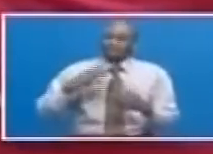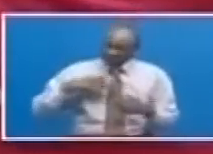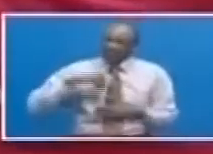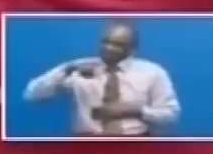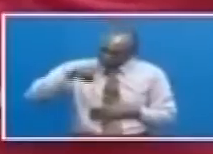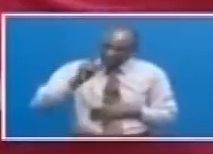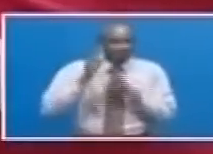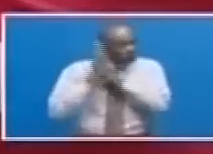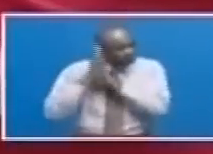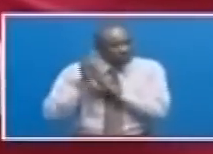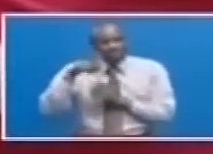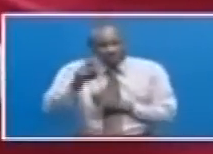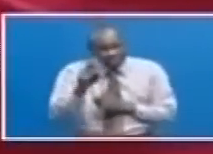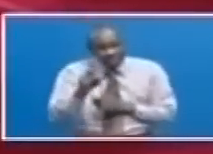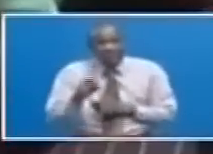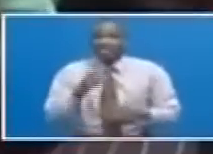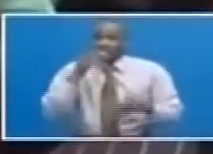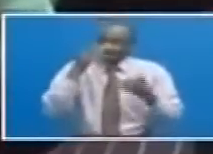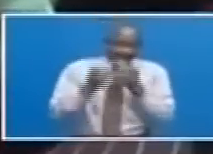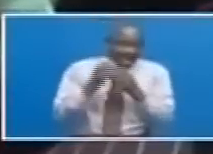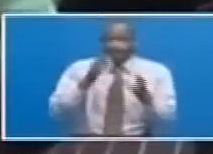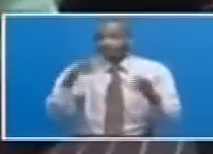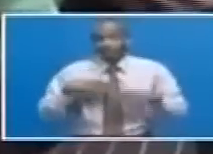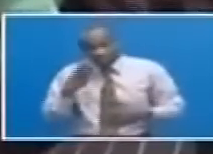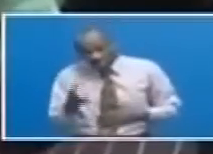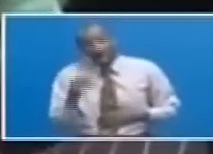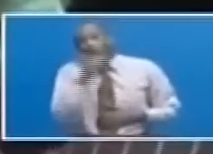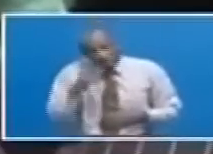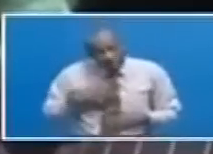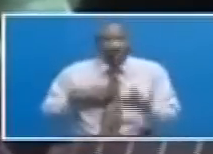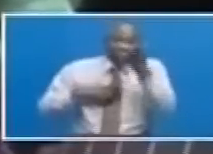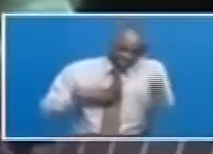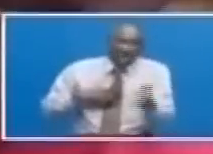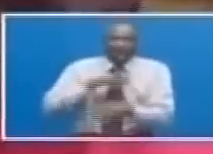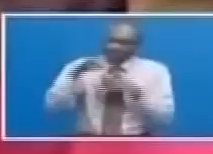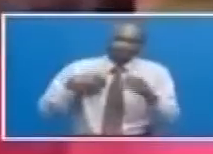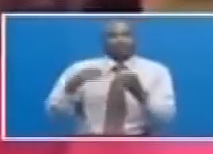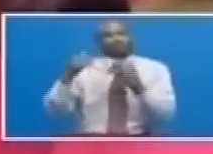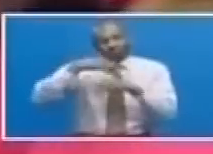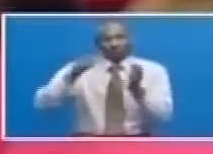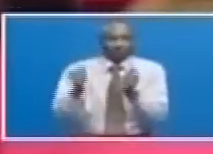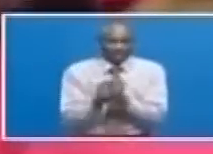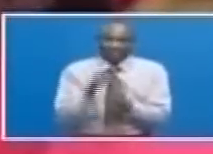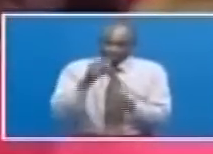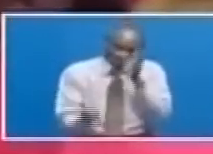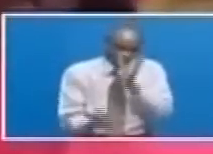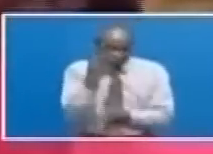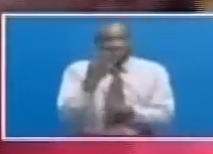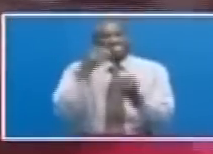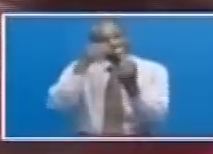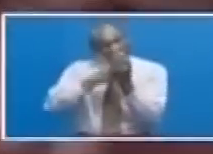Maumau, pasi na kujali jinsia wala umri. Hata wakongo walifika hapa kujumuika na wenzao katika hafla ya uzinduzi wa